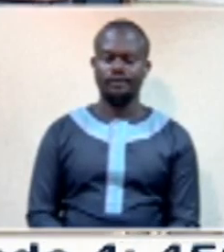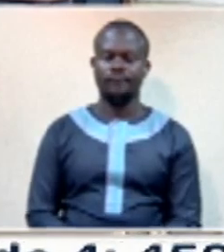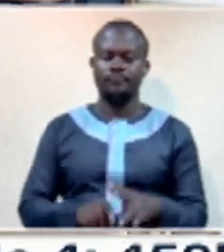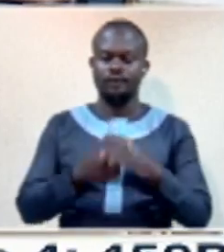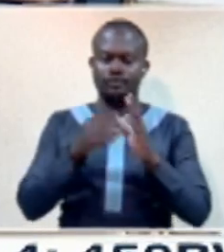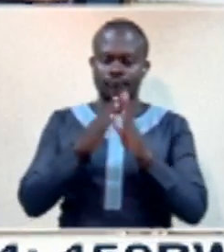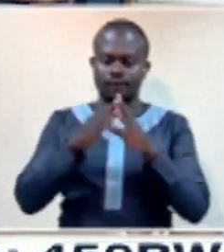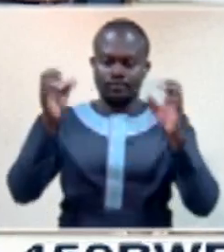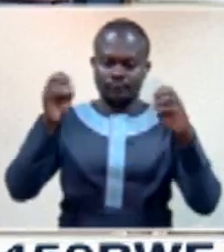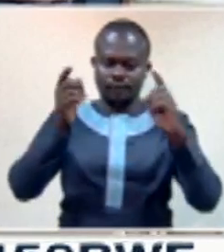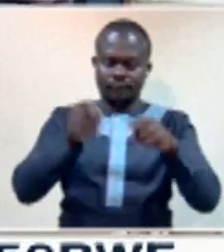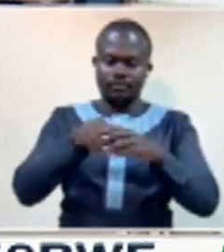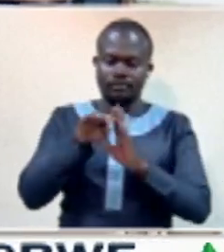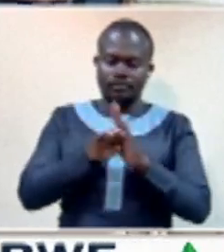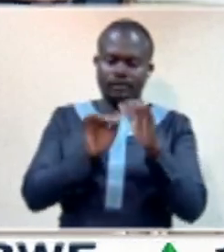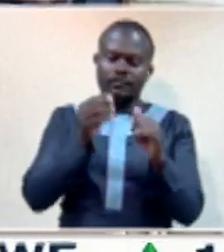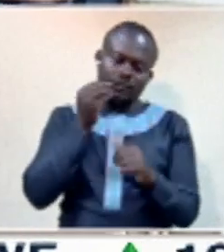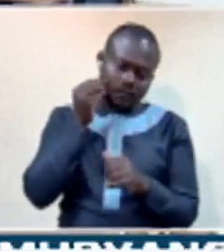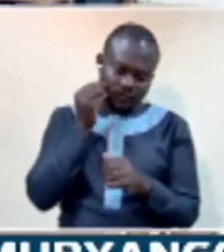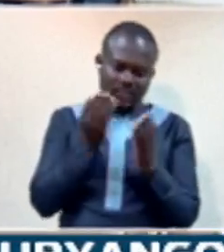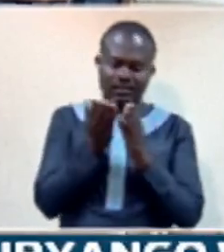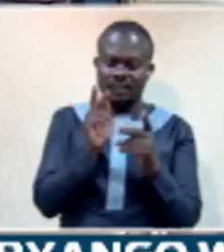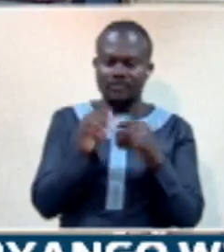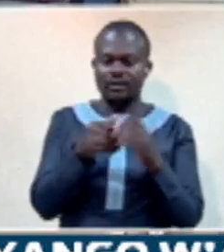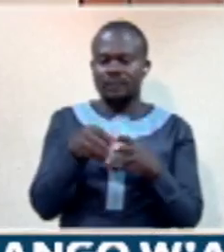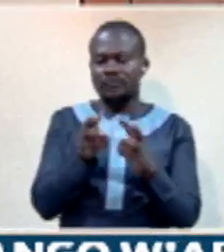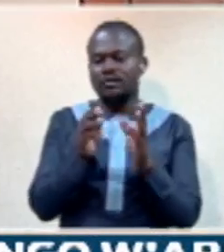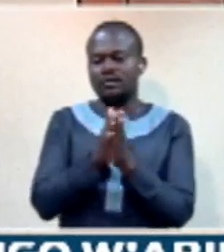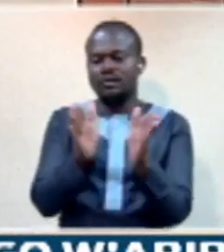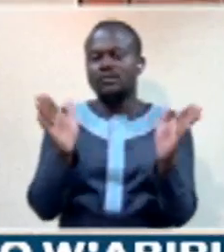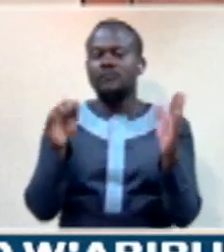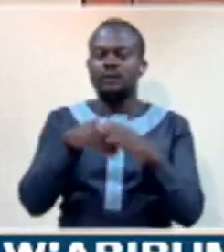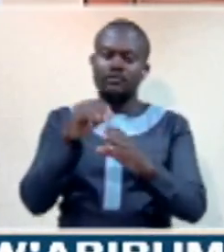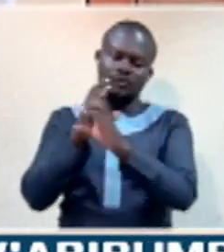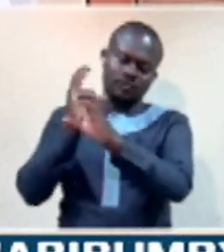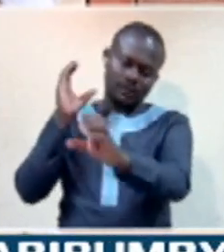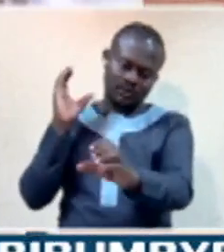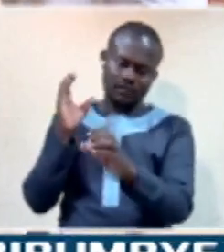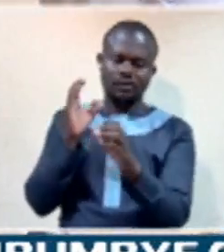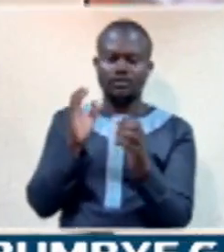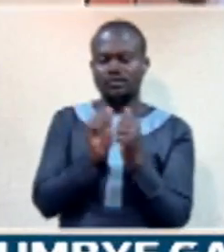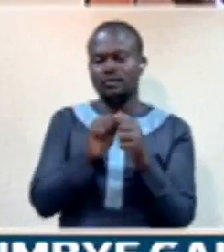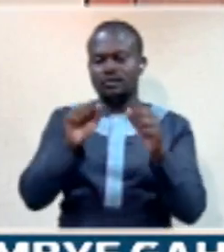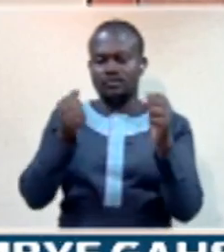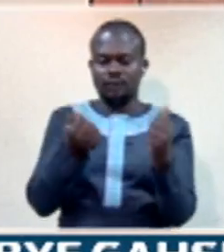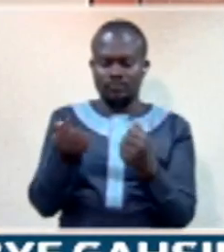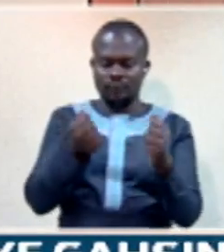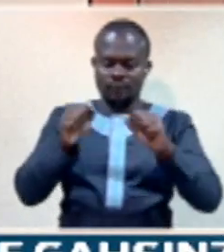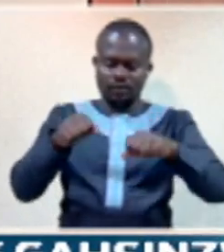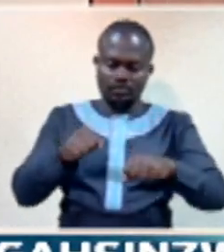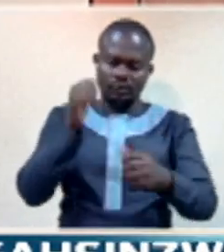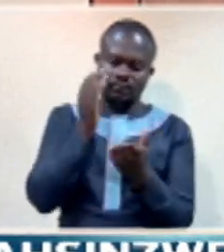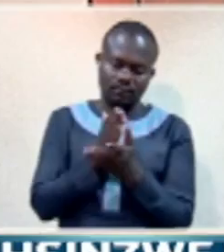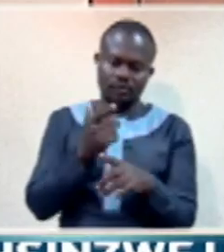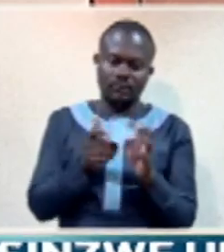Kuva mu mujyi wa Kigali wakirwa muri gahunda ya guma mu rugo serivisi zo gutwara abantu mu buryo bwa rusange muri za bisi kwa steri ndetse no kuri moto zarahagaze.